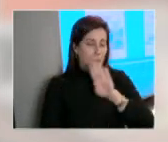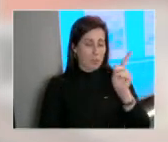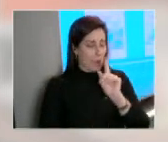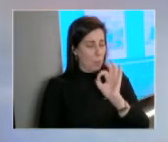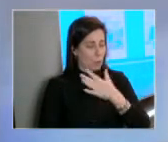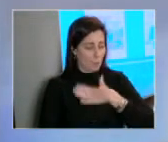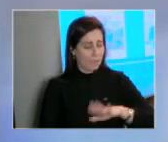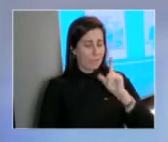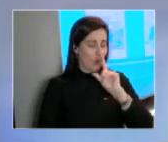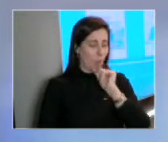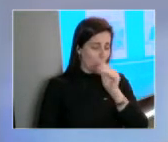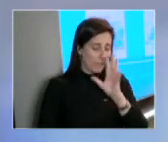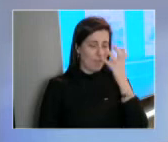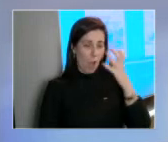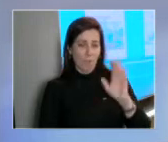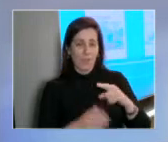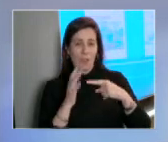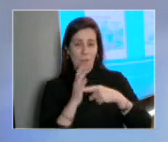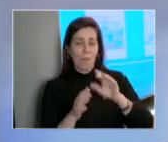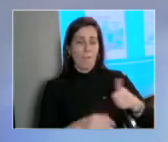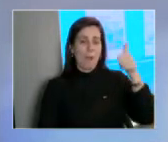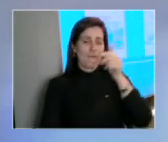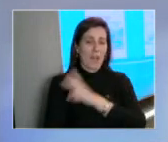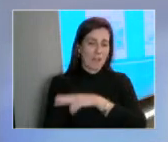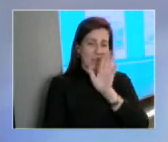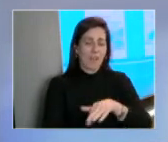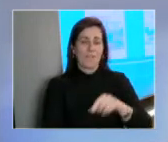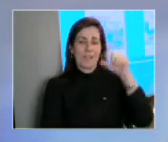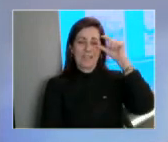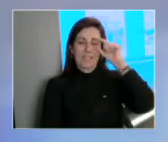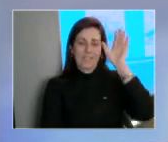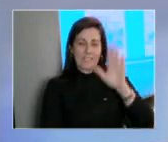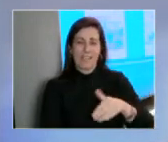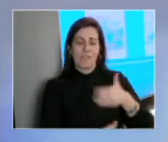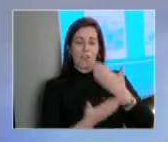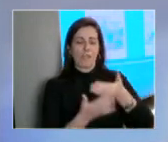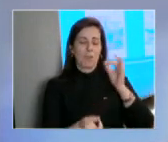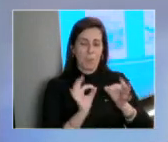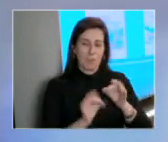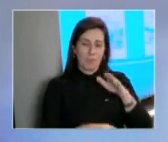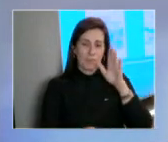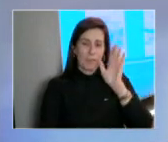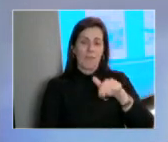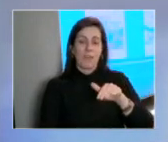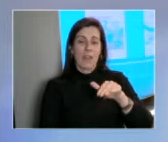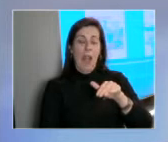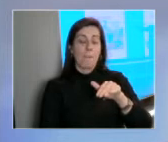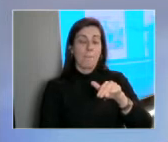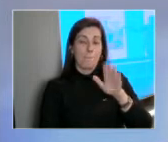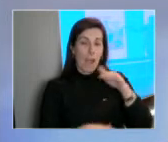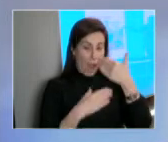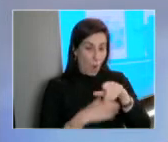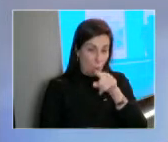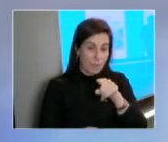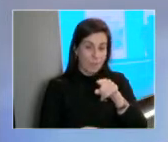לא ממש אוהב, כמו המפכ"ל לשעבר אלשיך וגדעון סער והיועץ המשפטי מנדלבליט, ואני מזהה פה גם את בני בגין. ואם אני לא תהיה